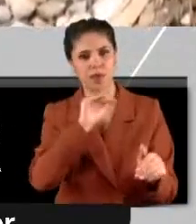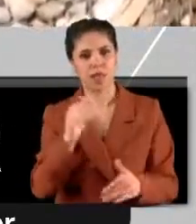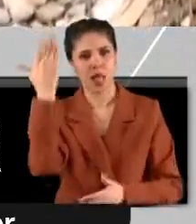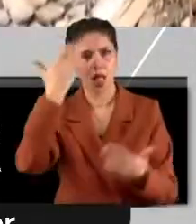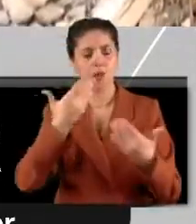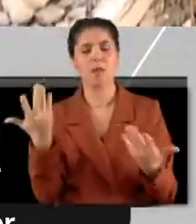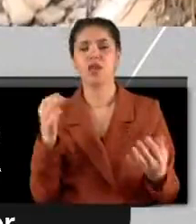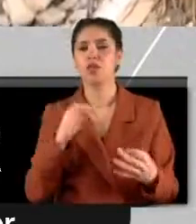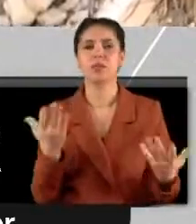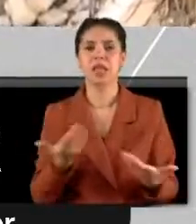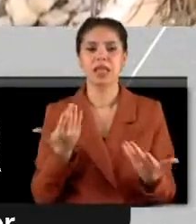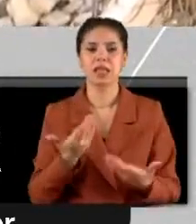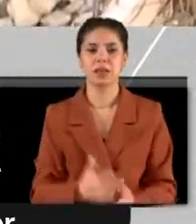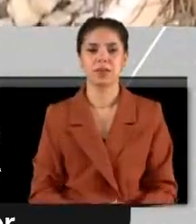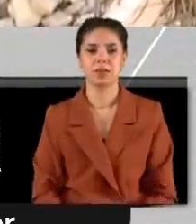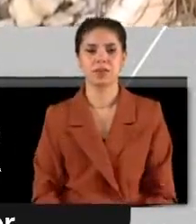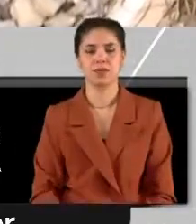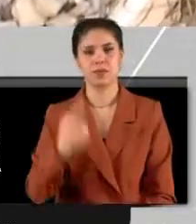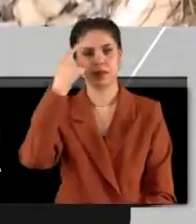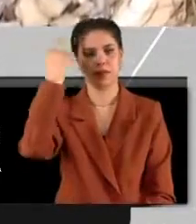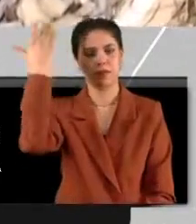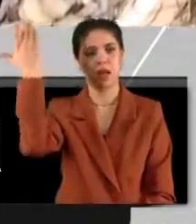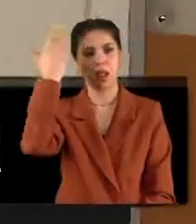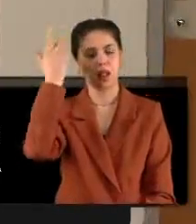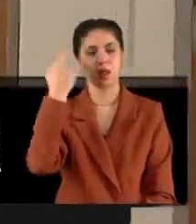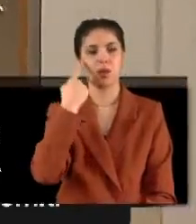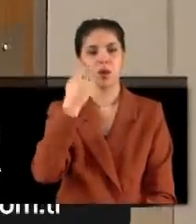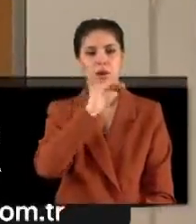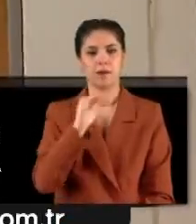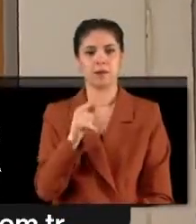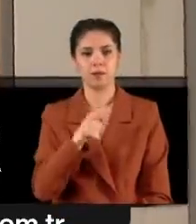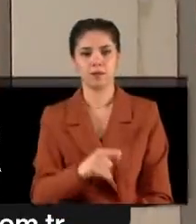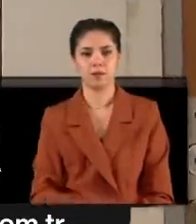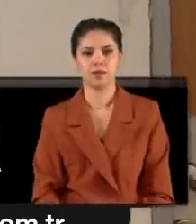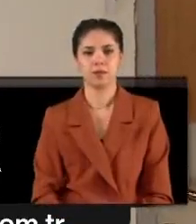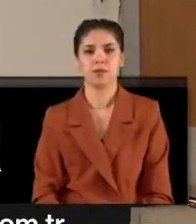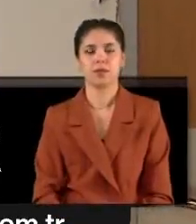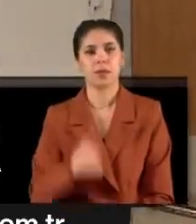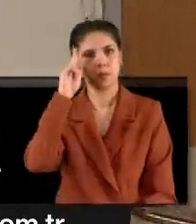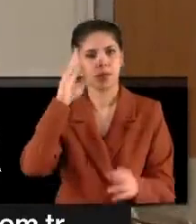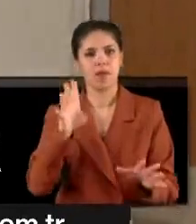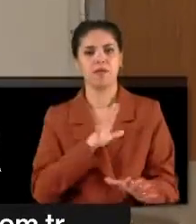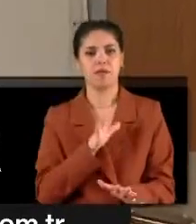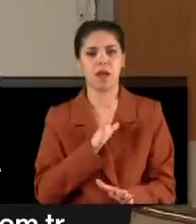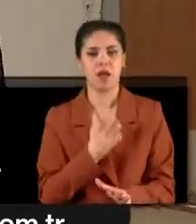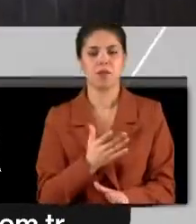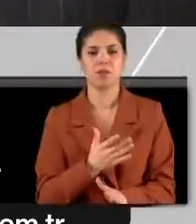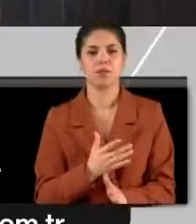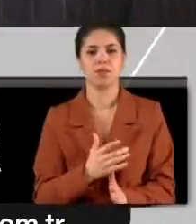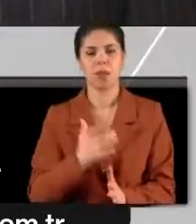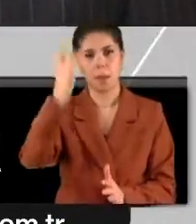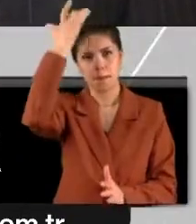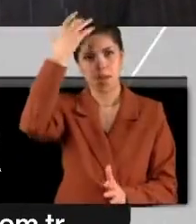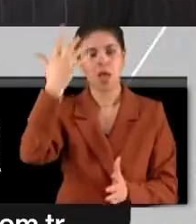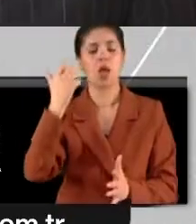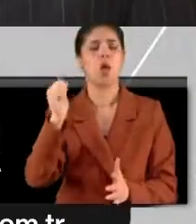oldu. Durumu nasıl? Yani kafa travmasıyla geldi. Aslında bir kırık var ama aslında beyinde önemli